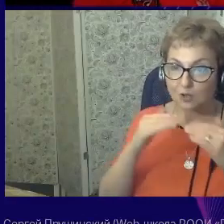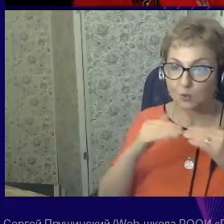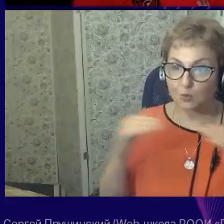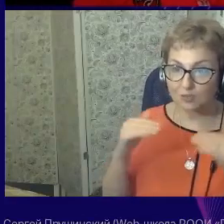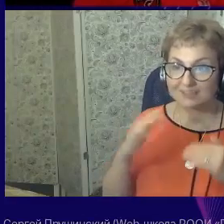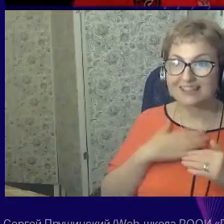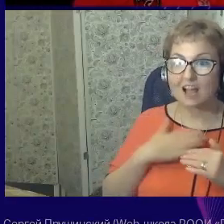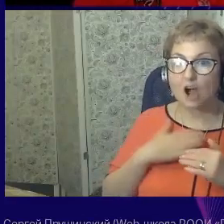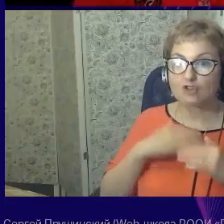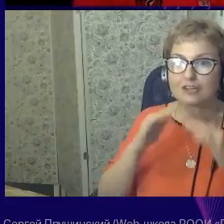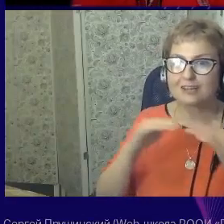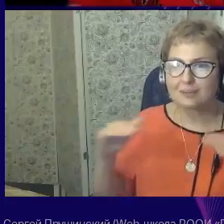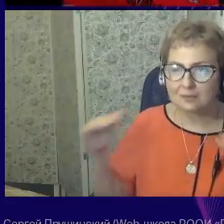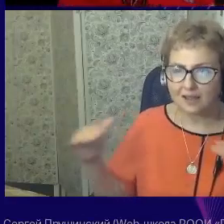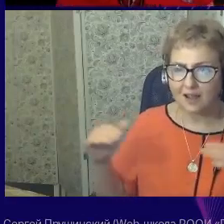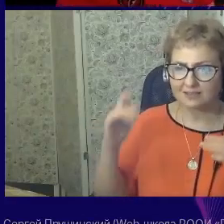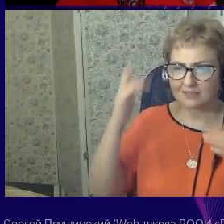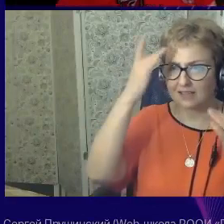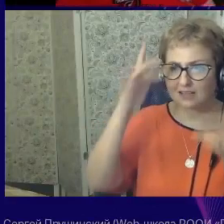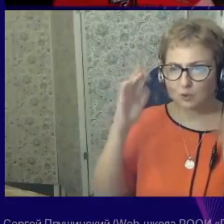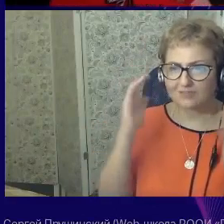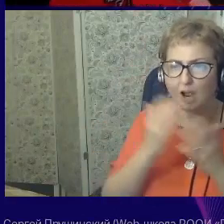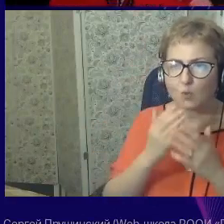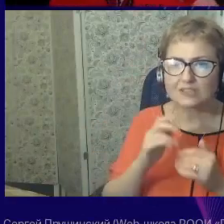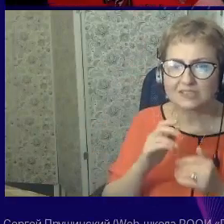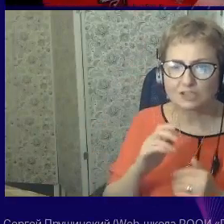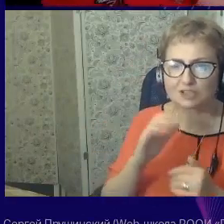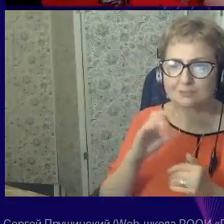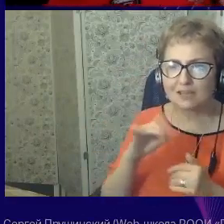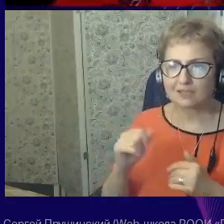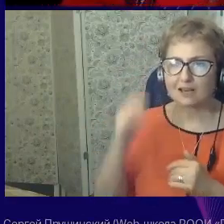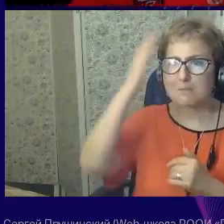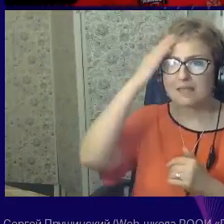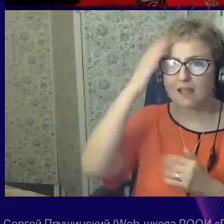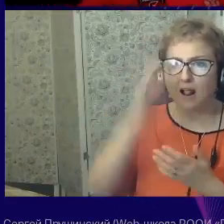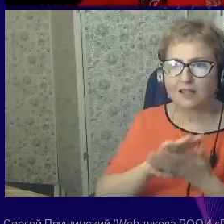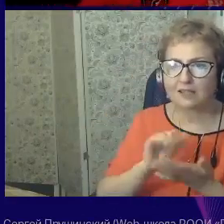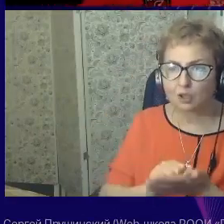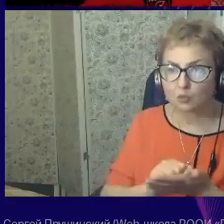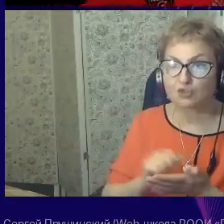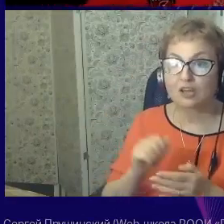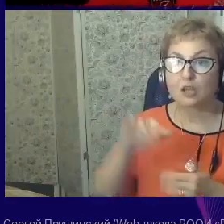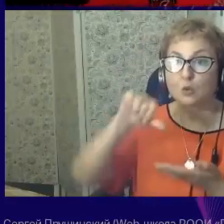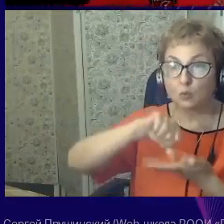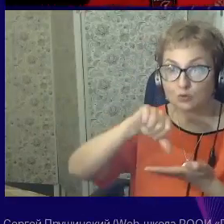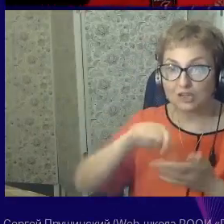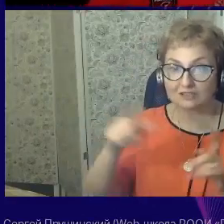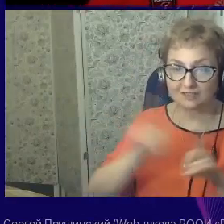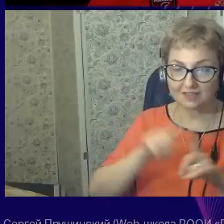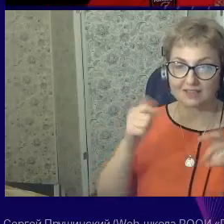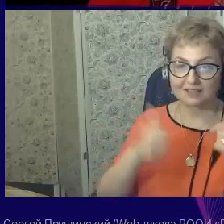уровне. И наши ребята, ребята с расстройством аутистического спектра, с ментальными нарушениями, участвуют в